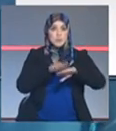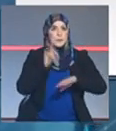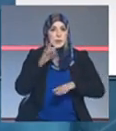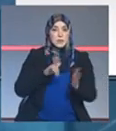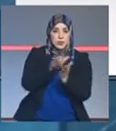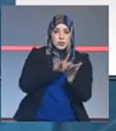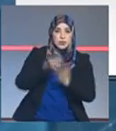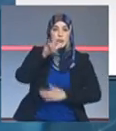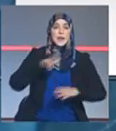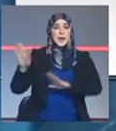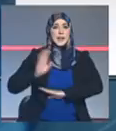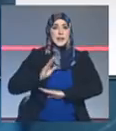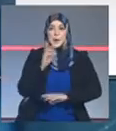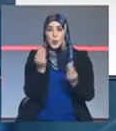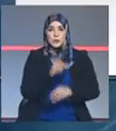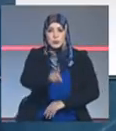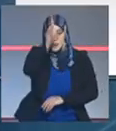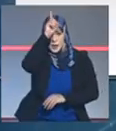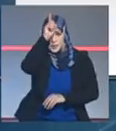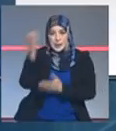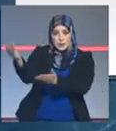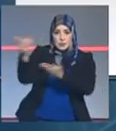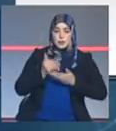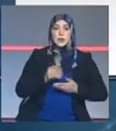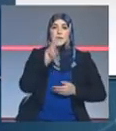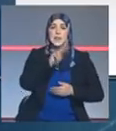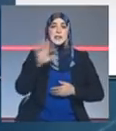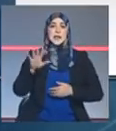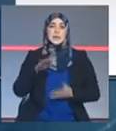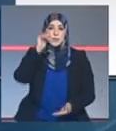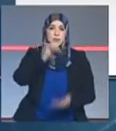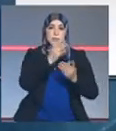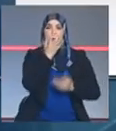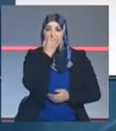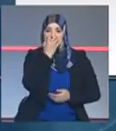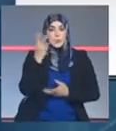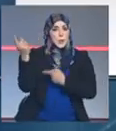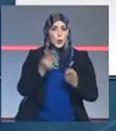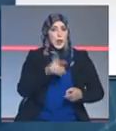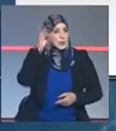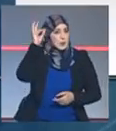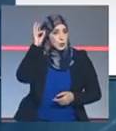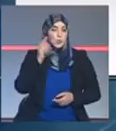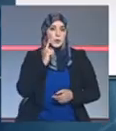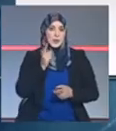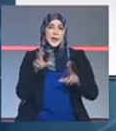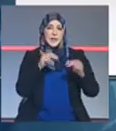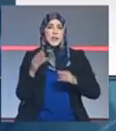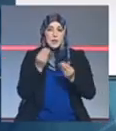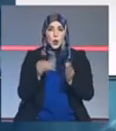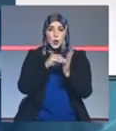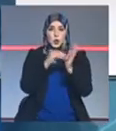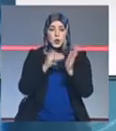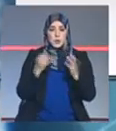طائره عسكريه الى المانيا لجلب خمسه وعشرين جهاز تنفس اصطناعي الى تونس كما كشفت رئاسه الجمهوريه